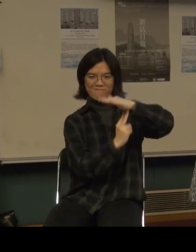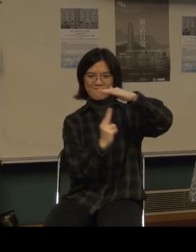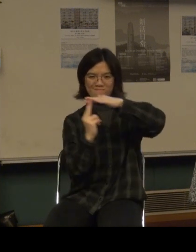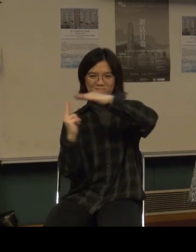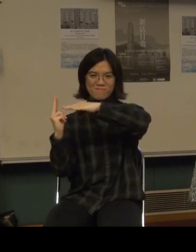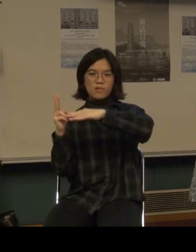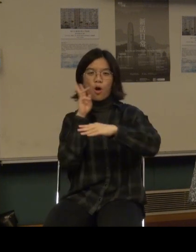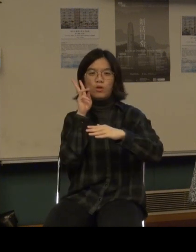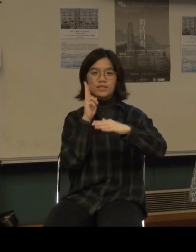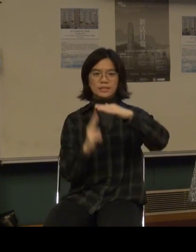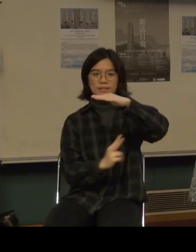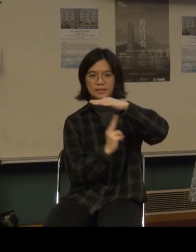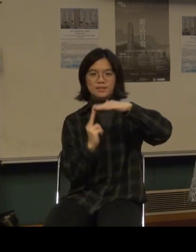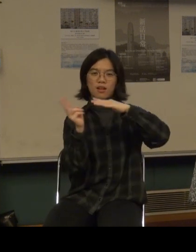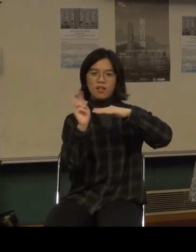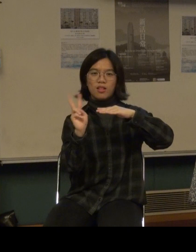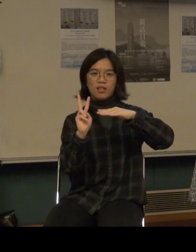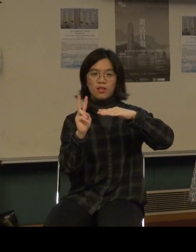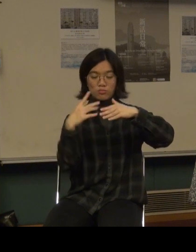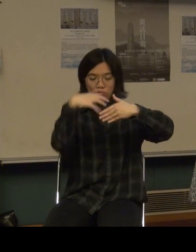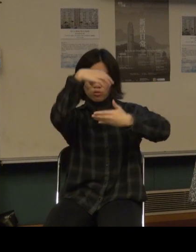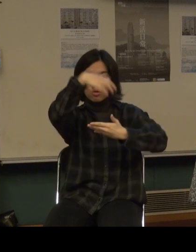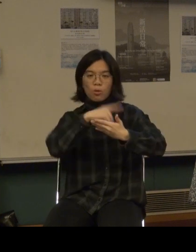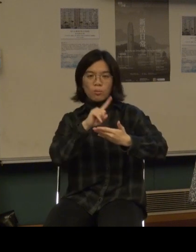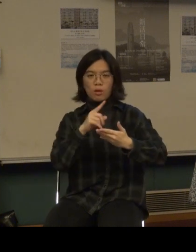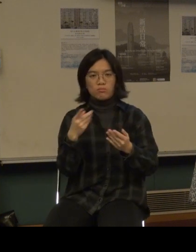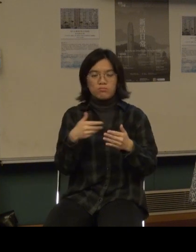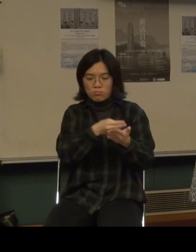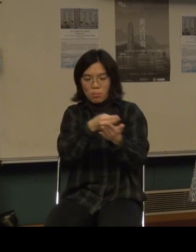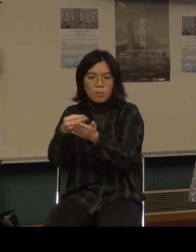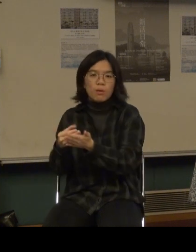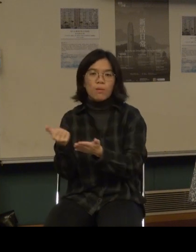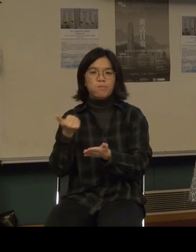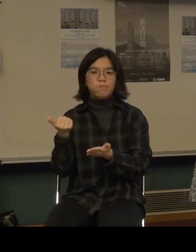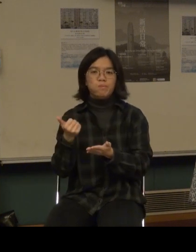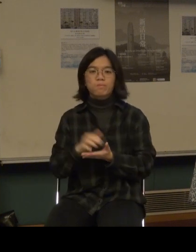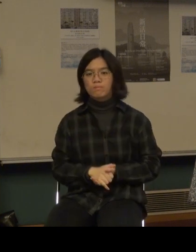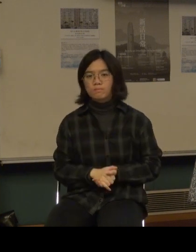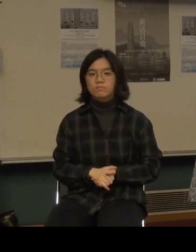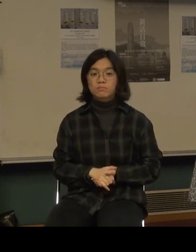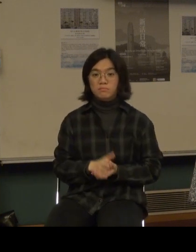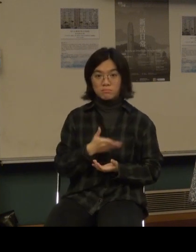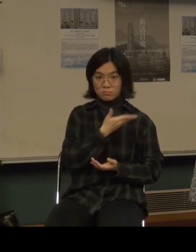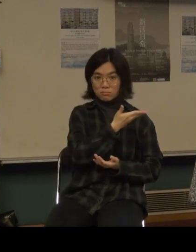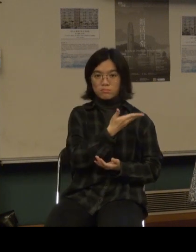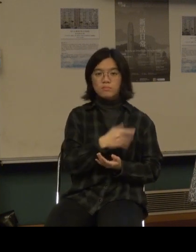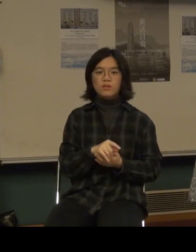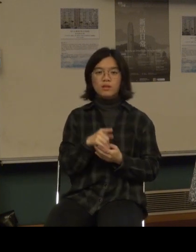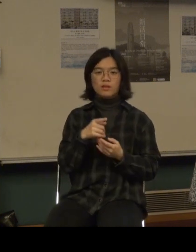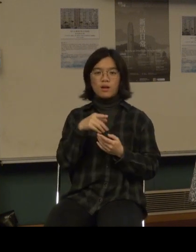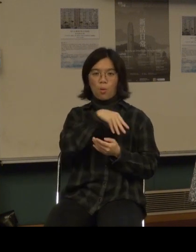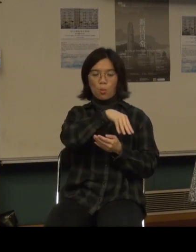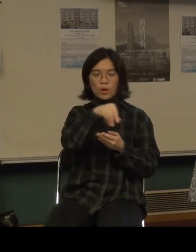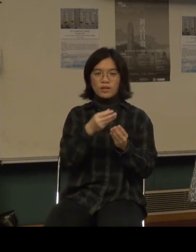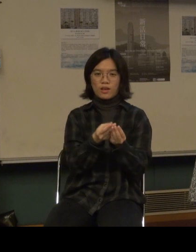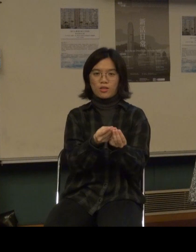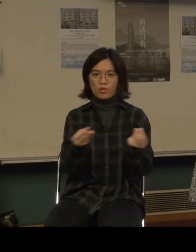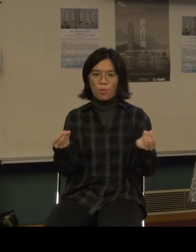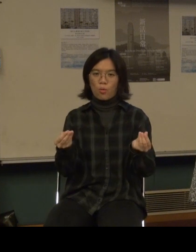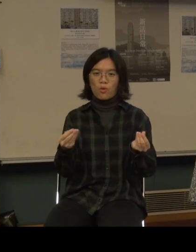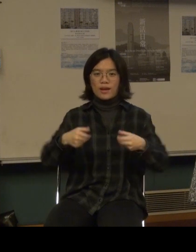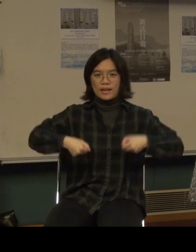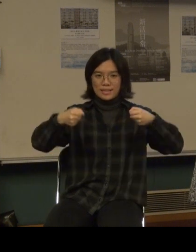嘅建築物。咁入邊咧就係個街市啦。嗱，呢一個咧係第一個咧用混凝土起嘅街市，就係油麻地嘅蔬果